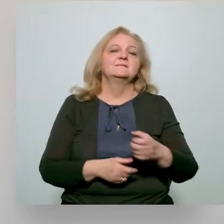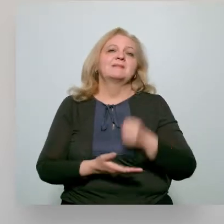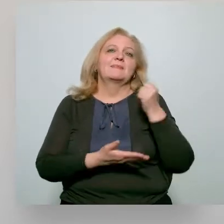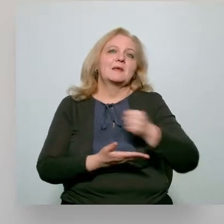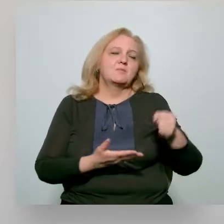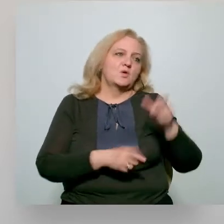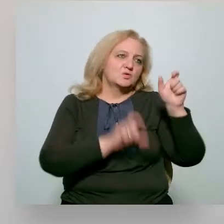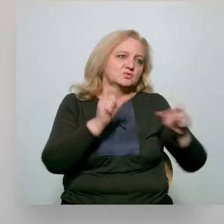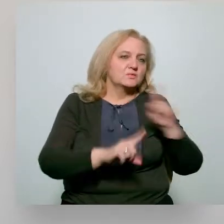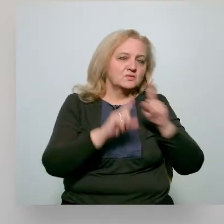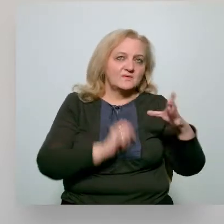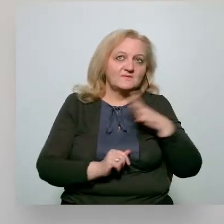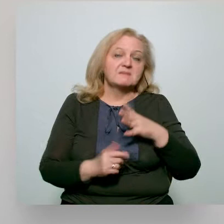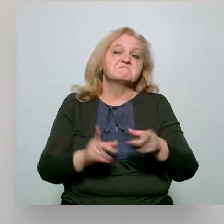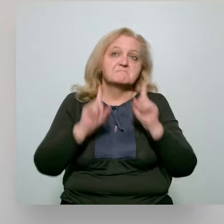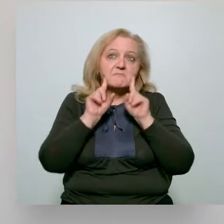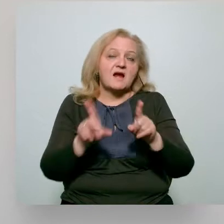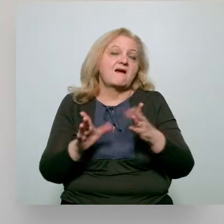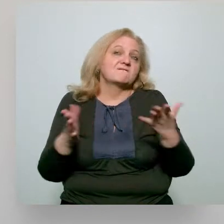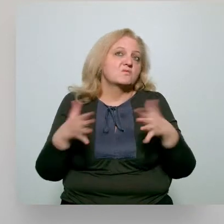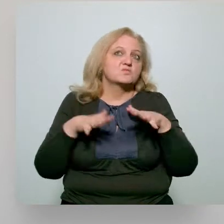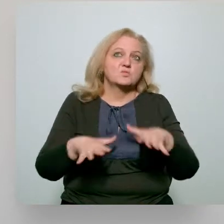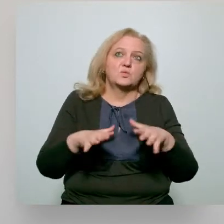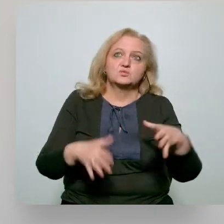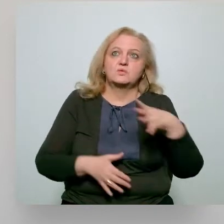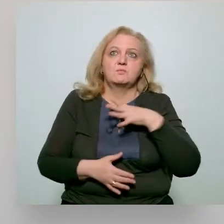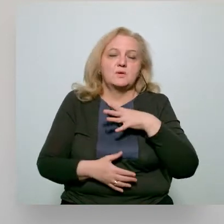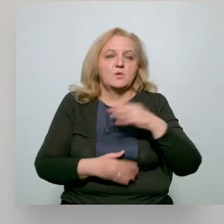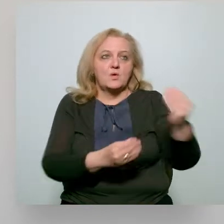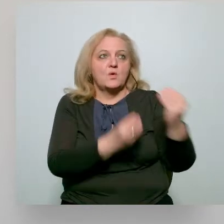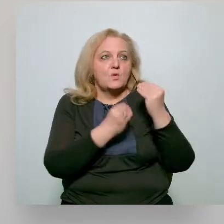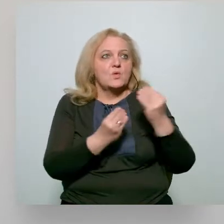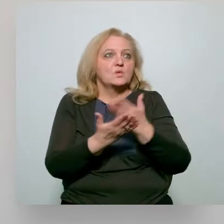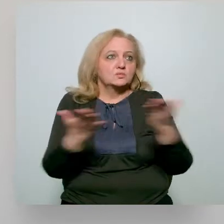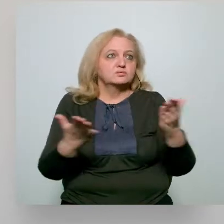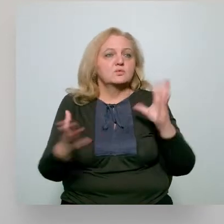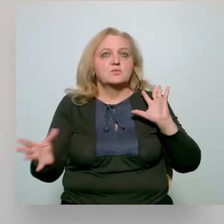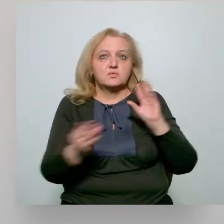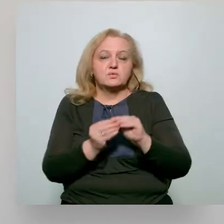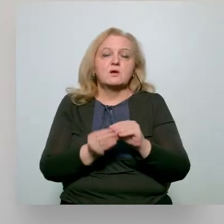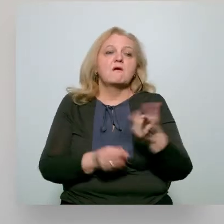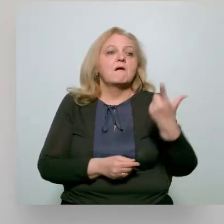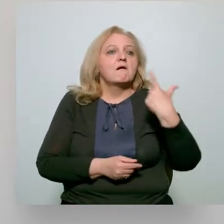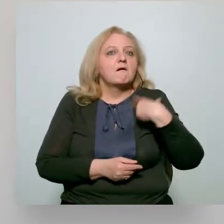no, i rzeczywiście dużo się nauczyliśmy dotychczas,